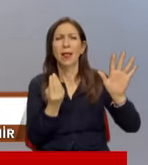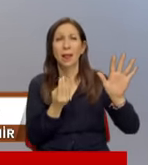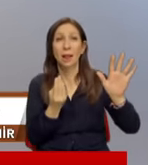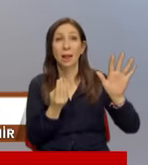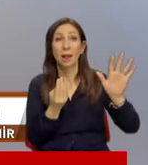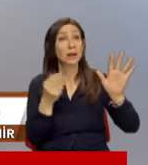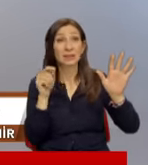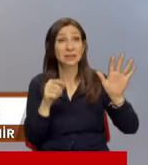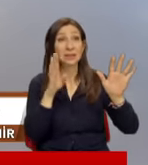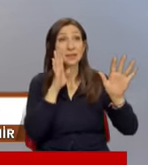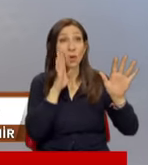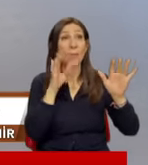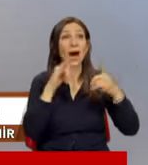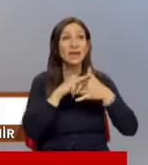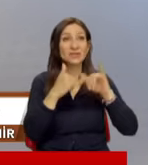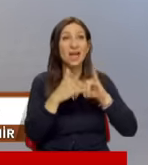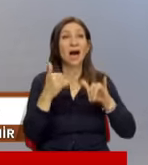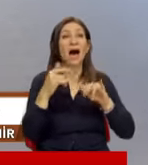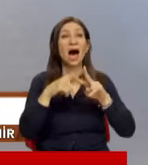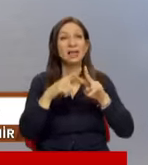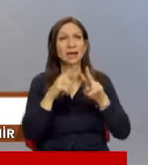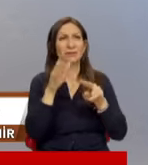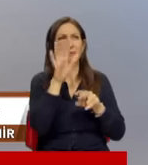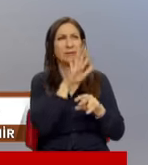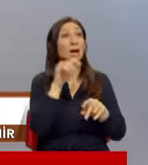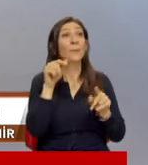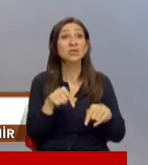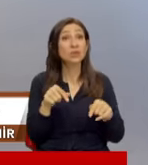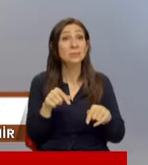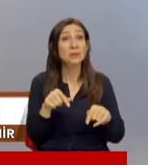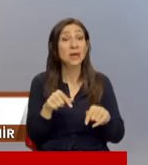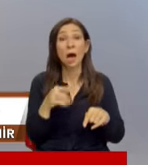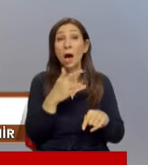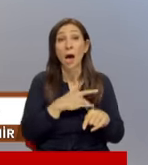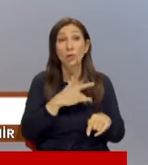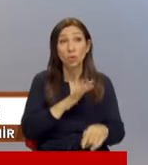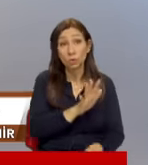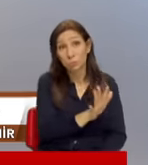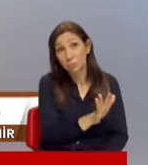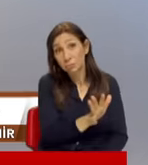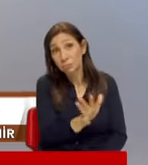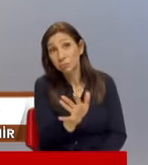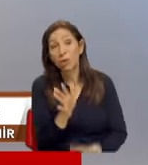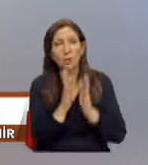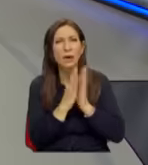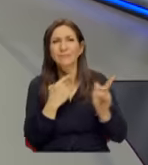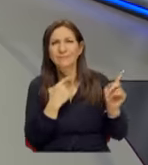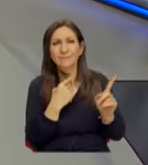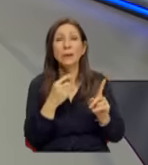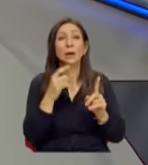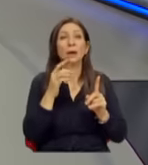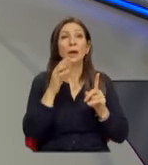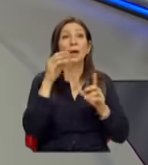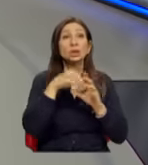vardı. Sinop'la, Artvin'le, Ardahan ile birlikte. Ama şimdi Anadolu'nun özür dilerim.